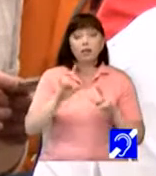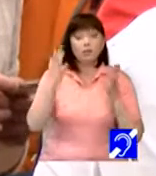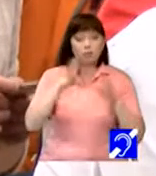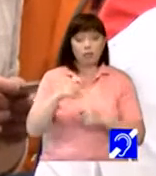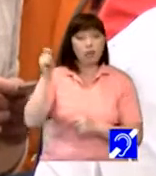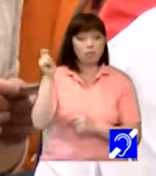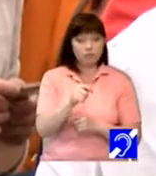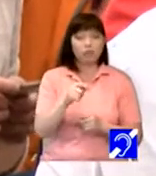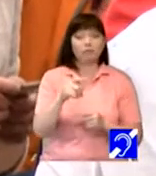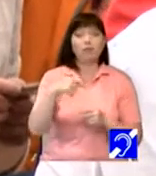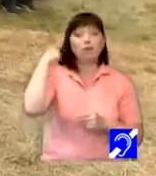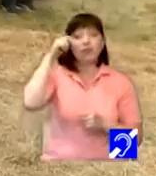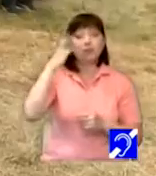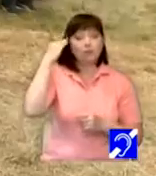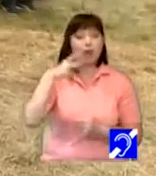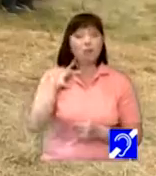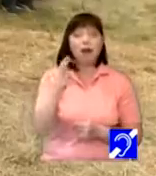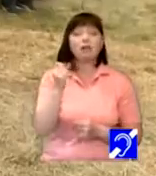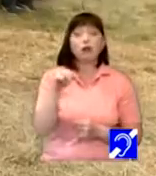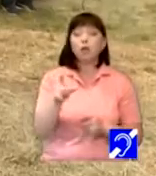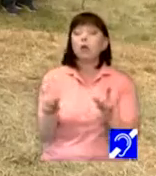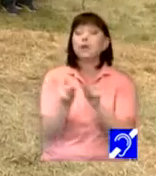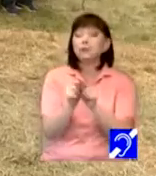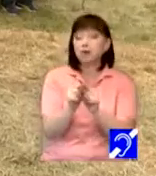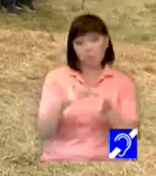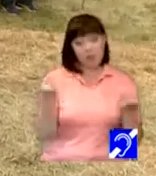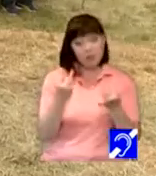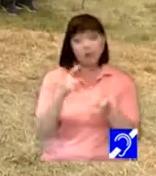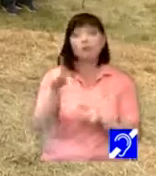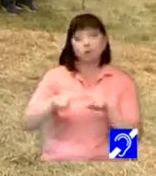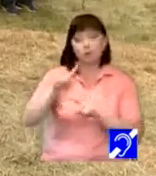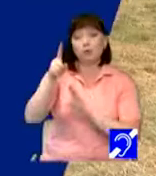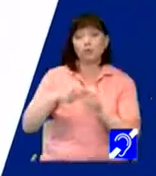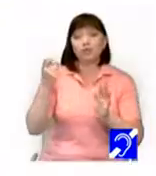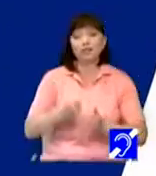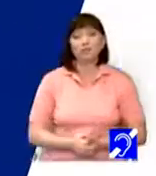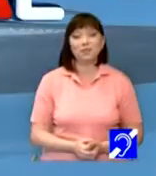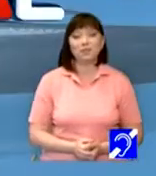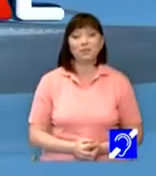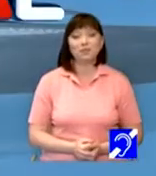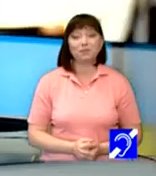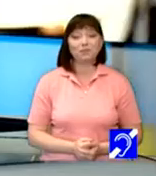a venit și președintele Maia Sandu. Cine a însoțit-o, vă spunem imediat în telejurnal.